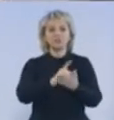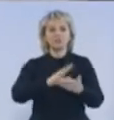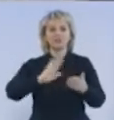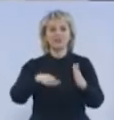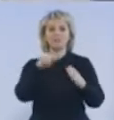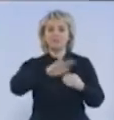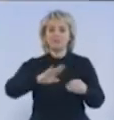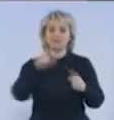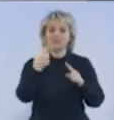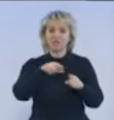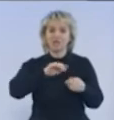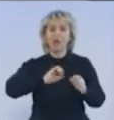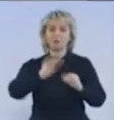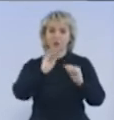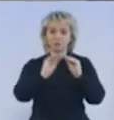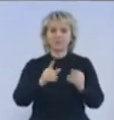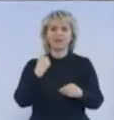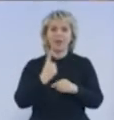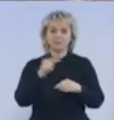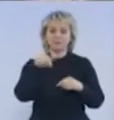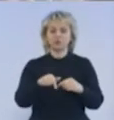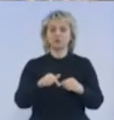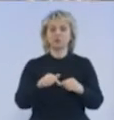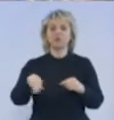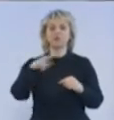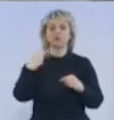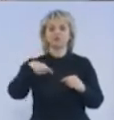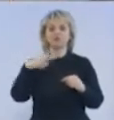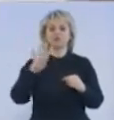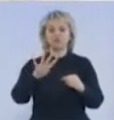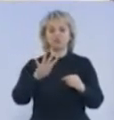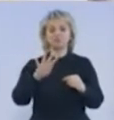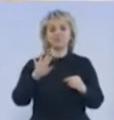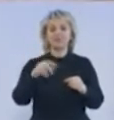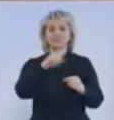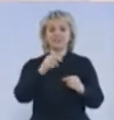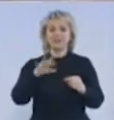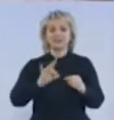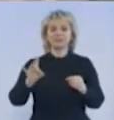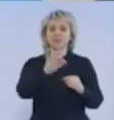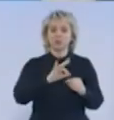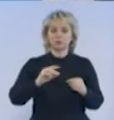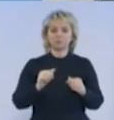животных без противоклещевой обработки запрещен. Евгения Нагорская, Юрий Санкин, Дон-24, Зерноградский район.